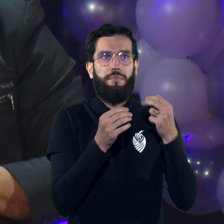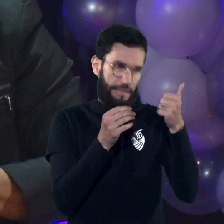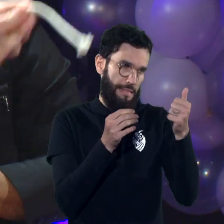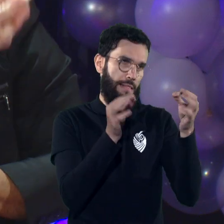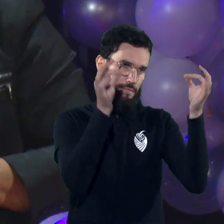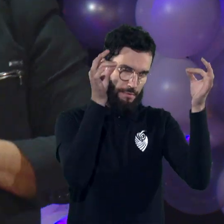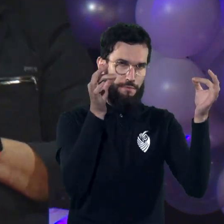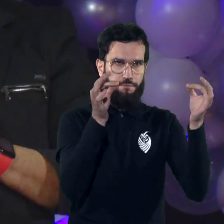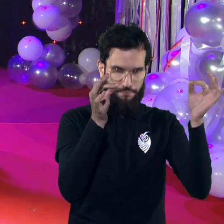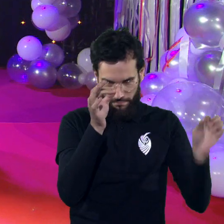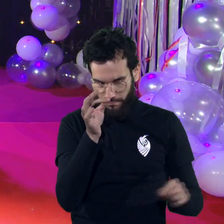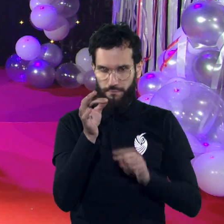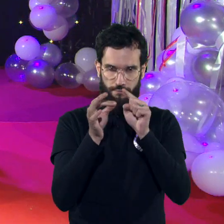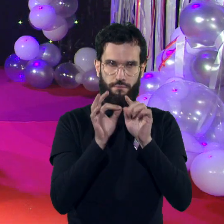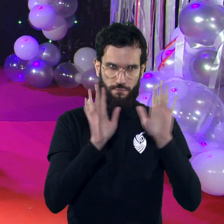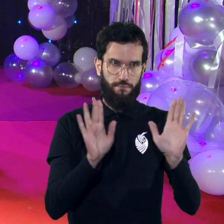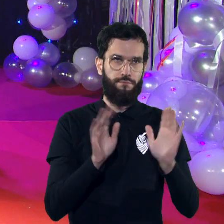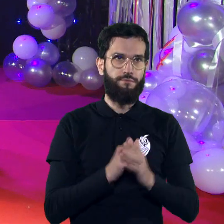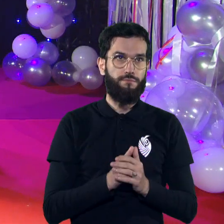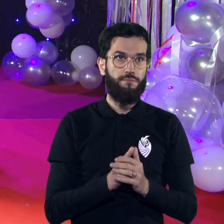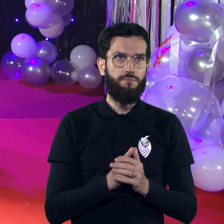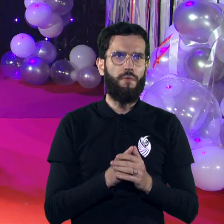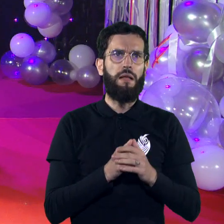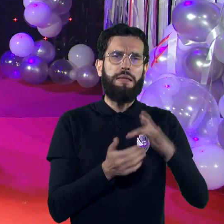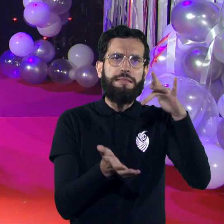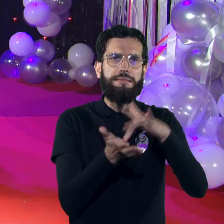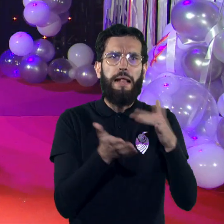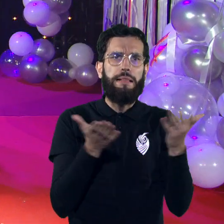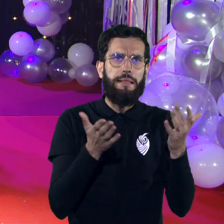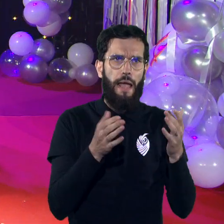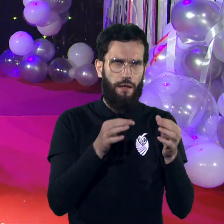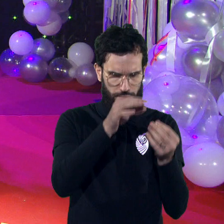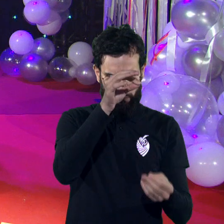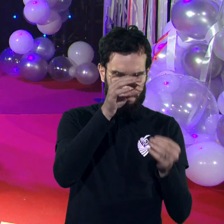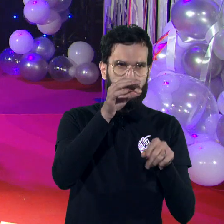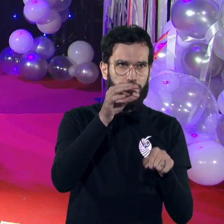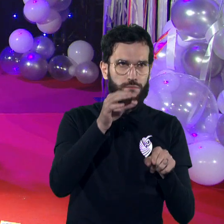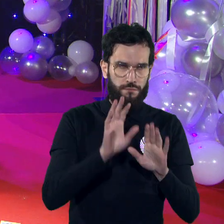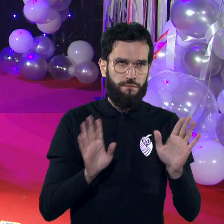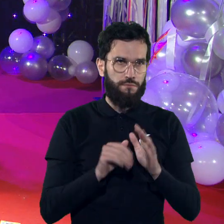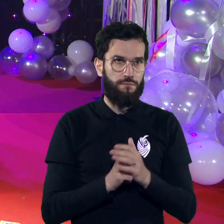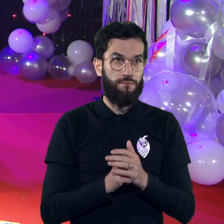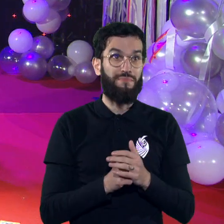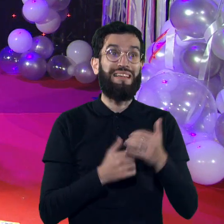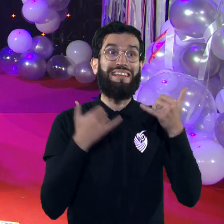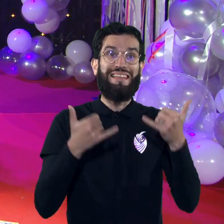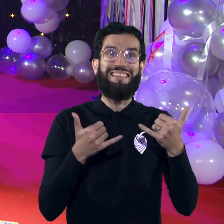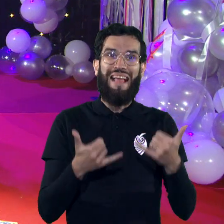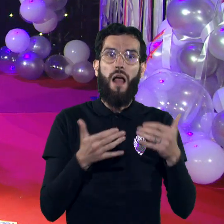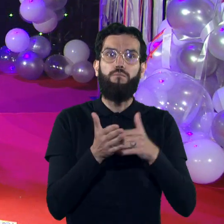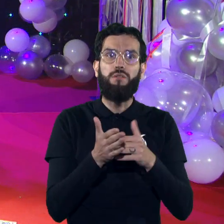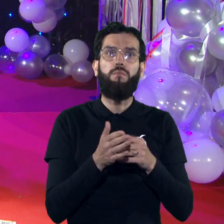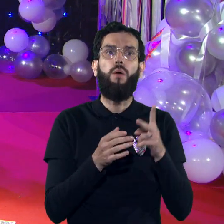Jeden. OK. Tak... A stred je kde? Môže byť tu. Na tom sa asi zhodneme. Tak ja teraz budem